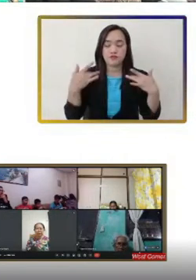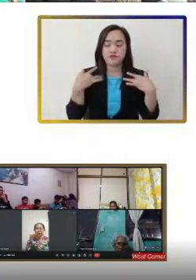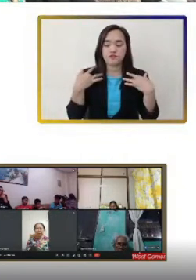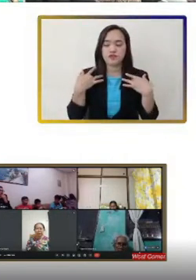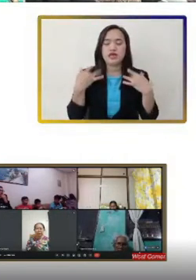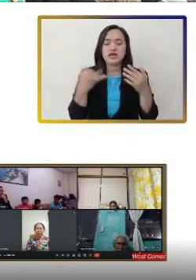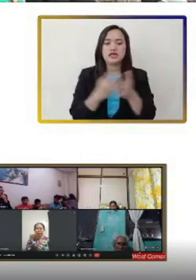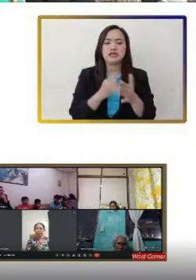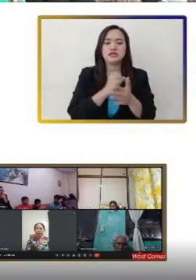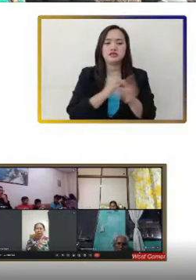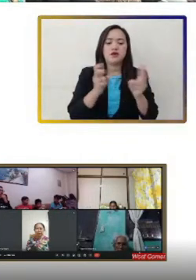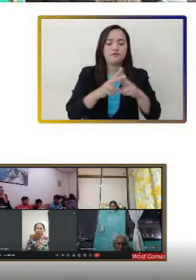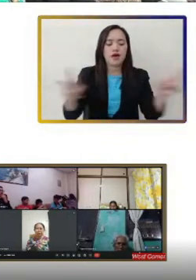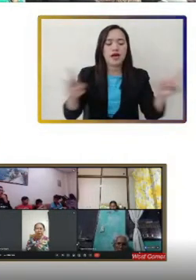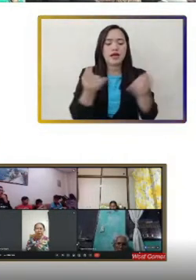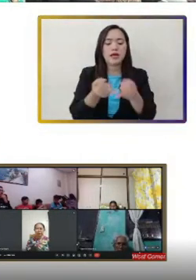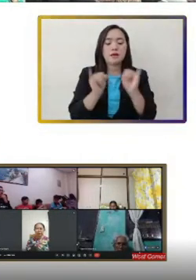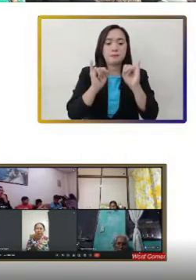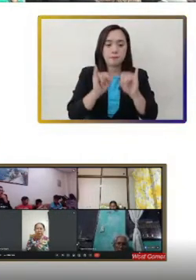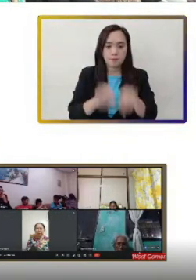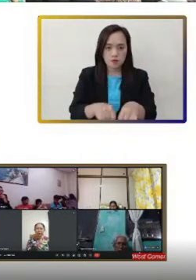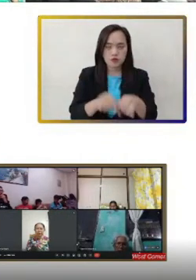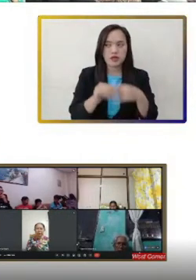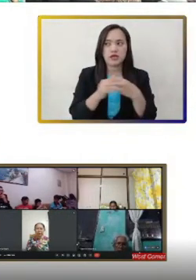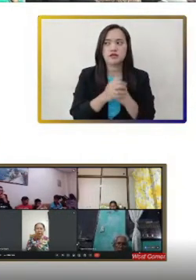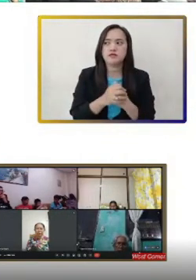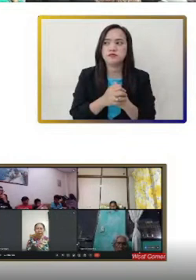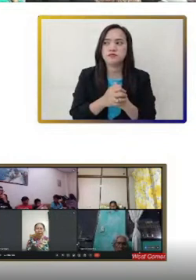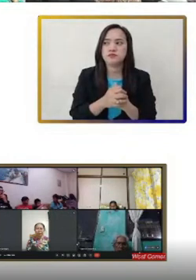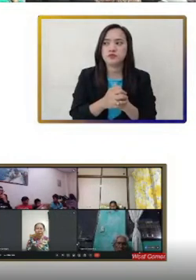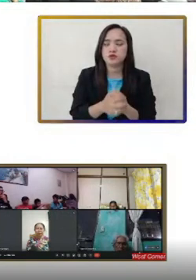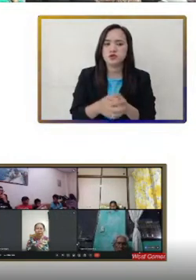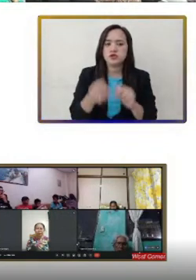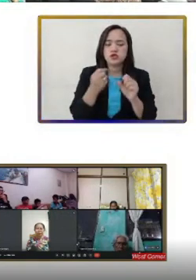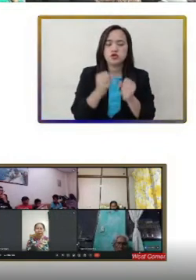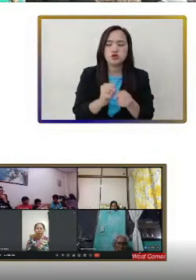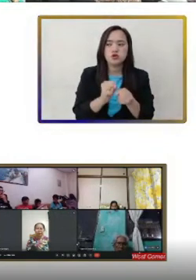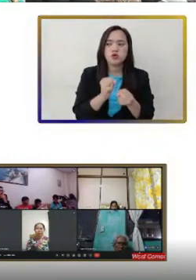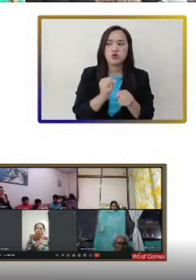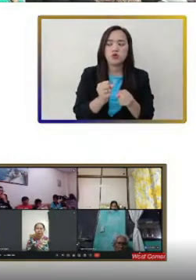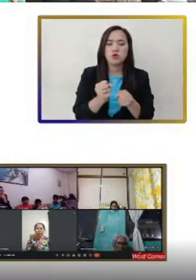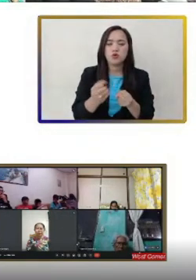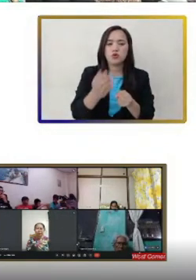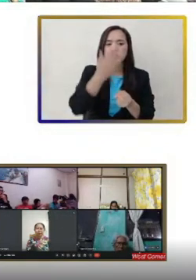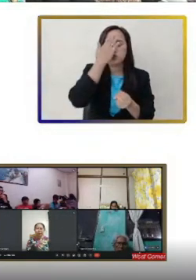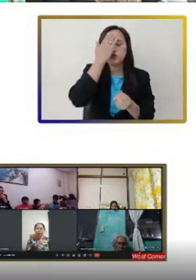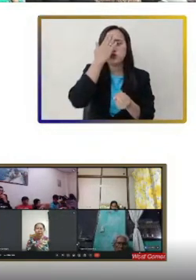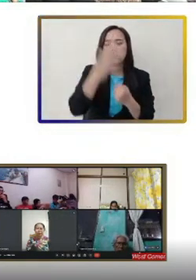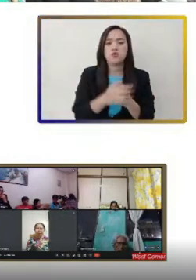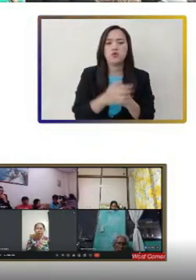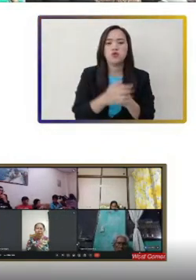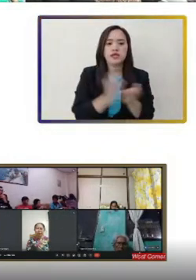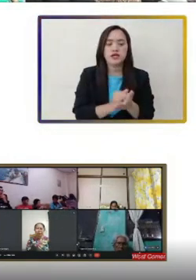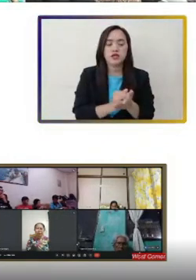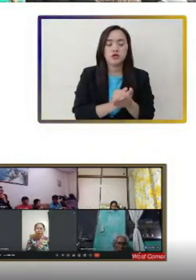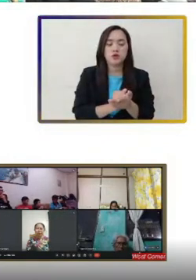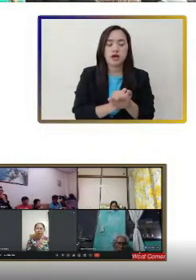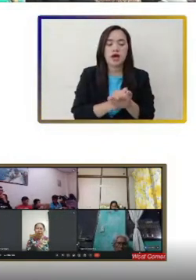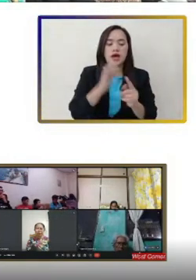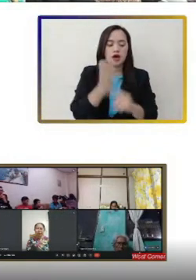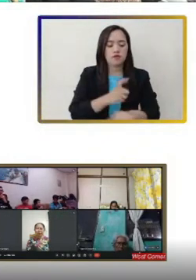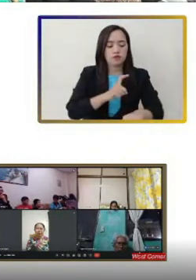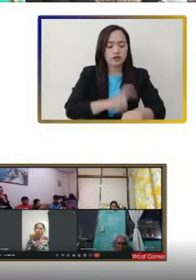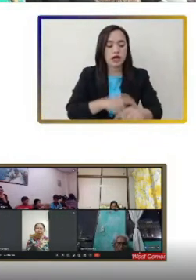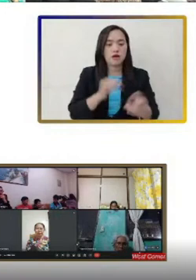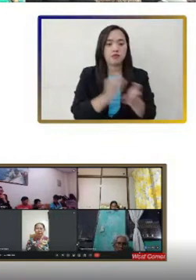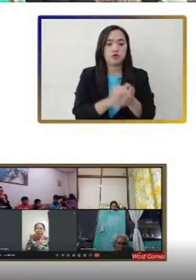very important, mga kapatid. See? So alam niyo, pag nandito kayo sa simbahan, maintindihan niyo talaga ang totoong buhay ng tao.